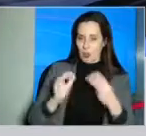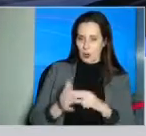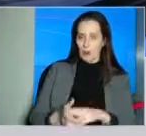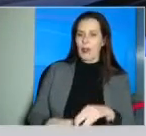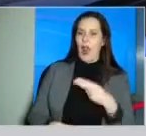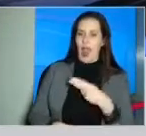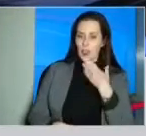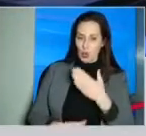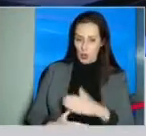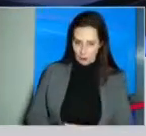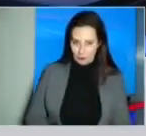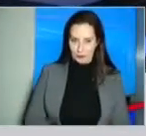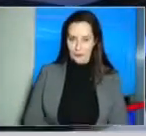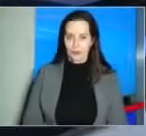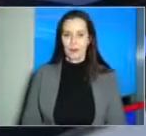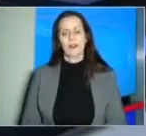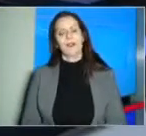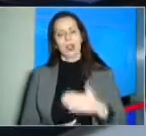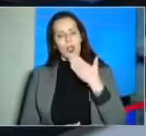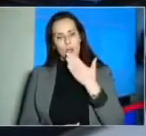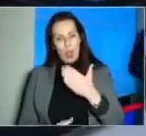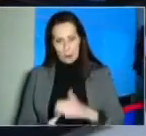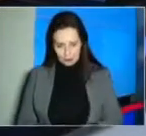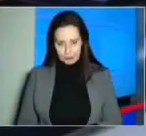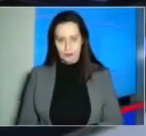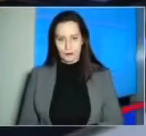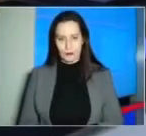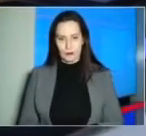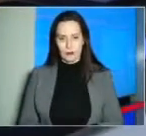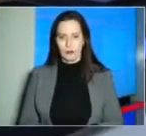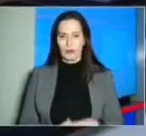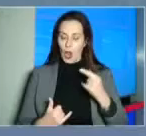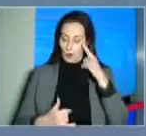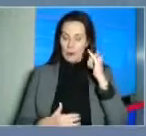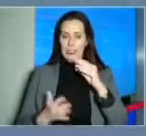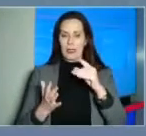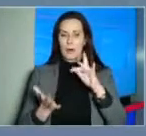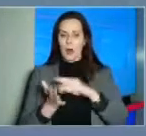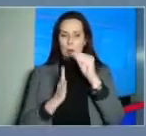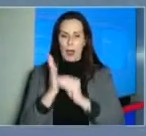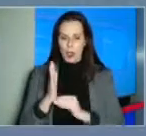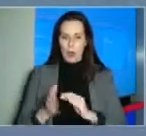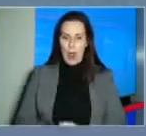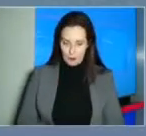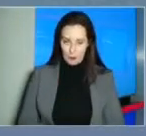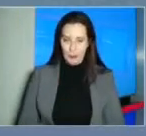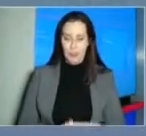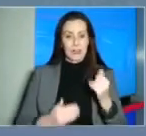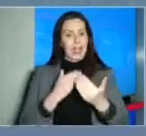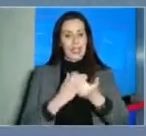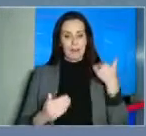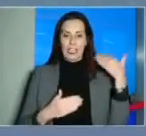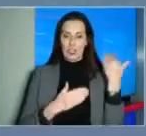רבה. חברת הכנסת טלי פלוסקוב, תודה רבה. היום נדע באיזה מקום את ברשימת כולנו לכנסת. ורגע